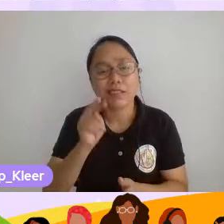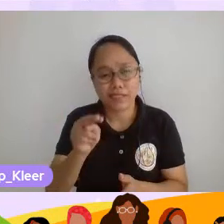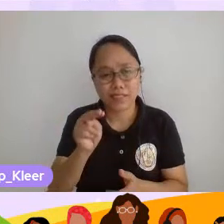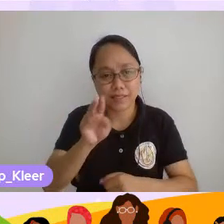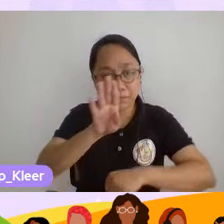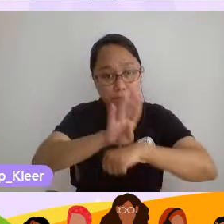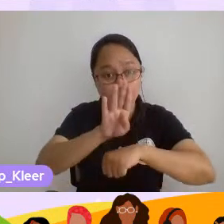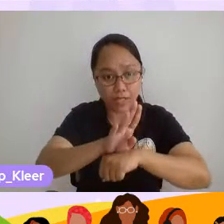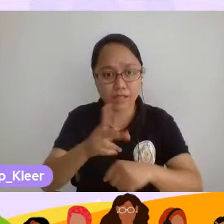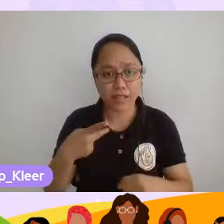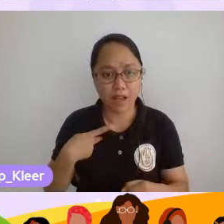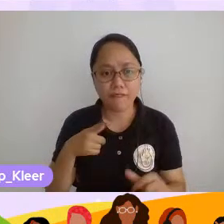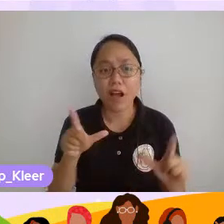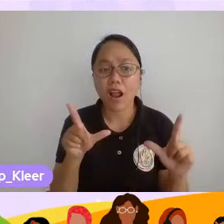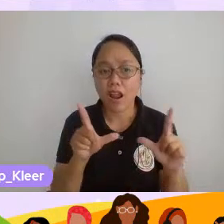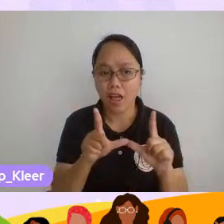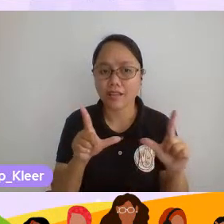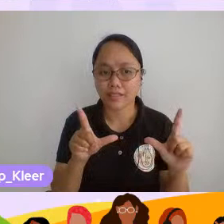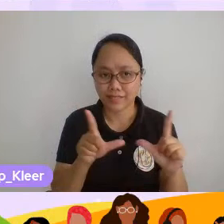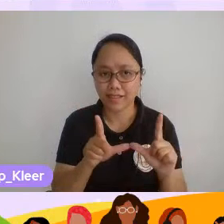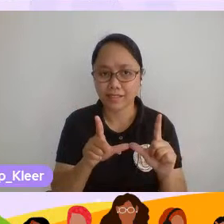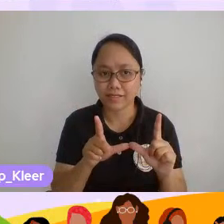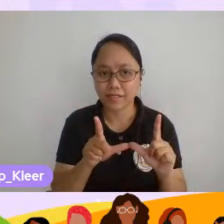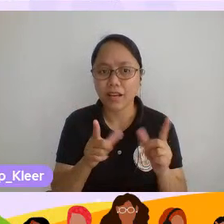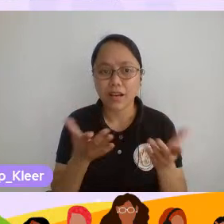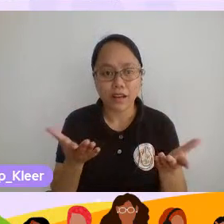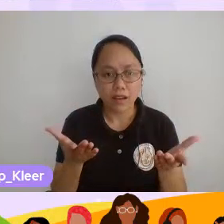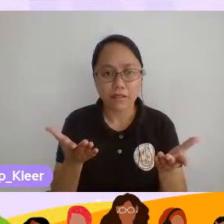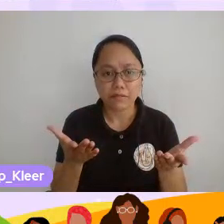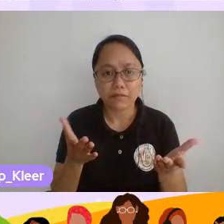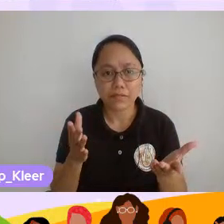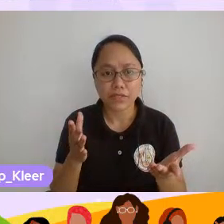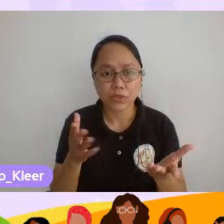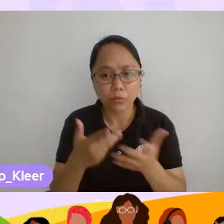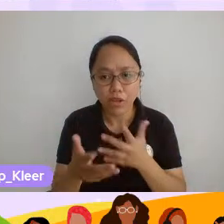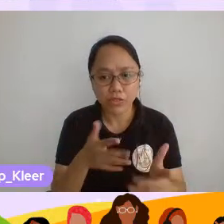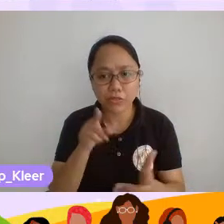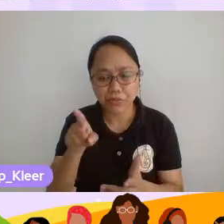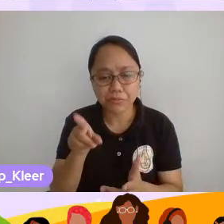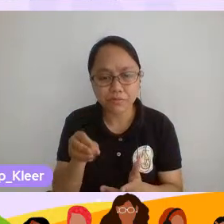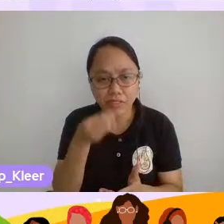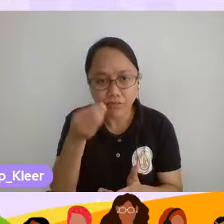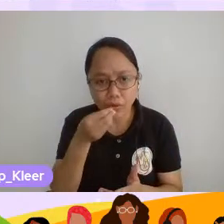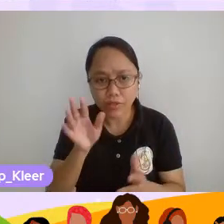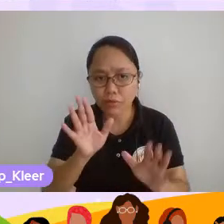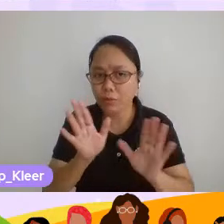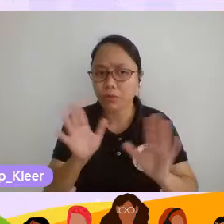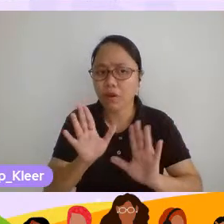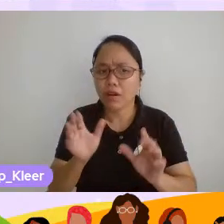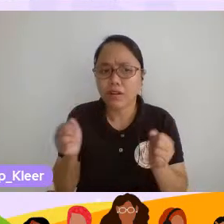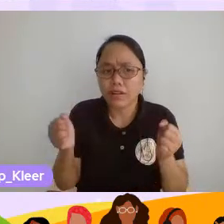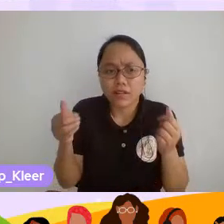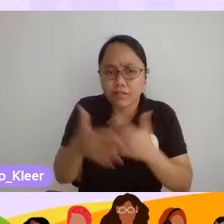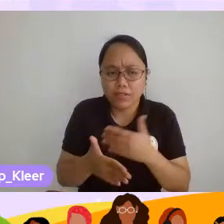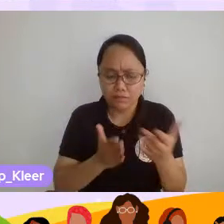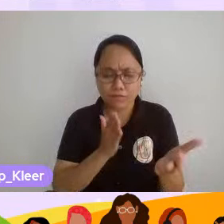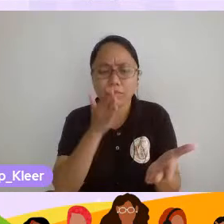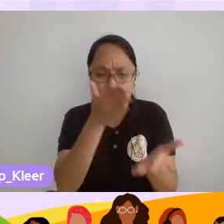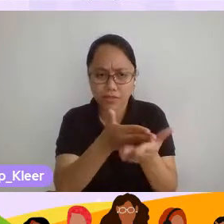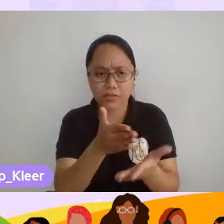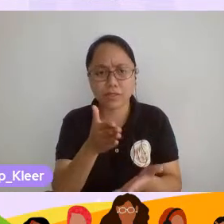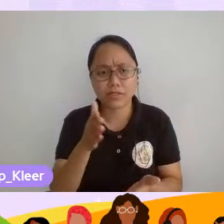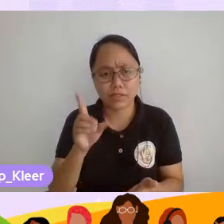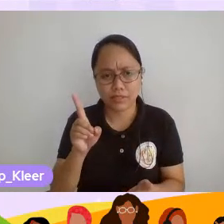mga ginagawang pagkain. Pero wag po kayong matakot sapagkat kami sa DTI ay tumutulong po